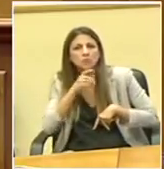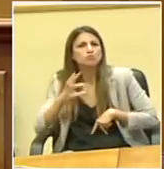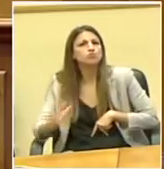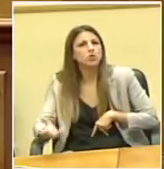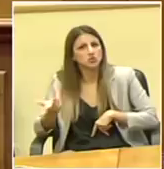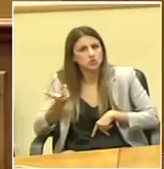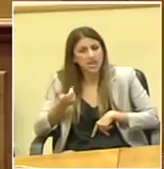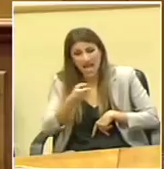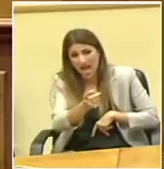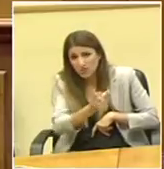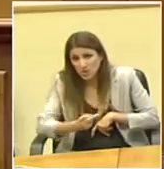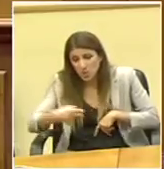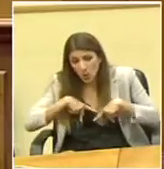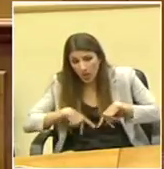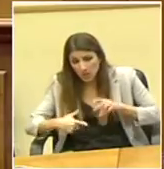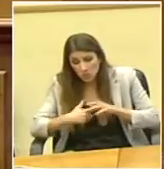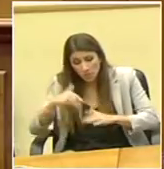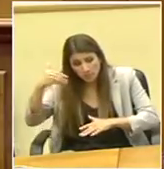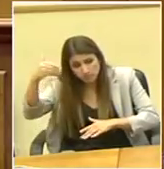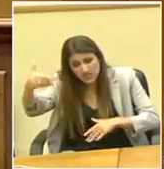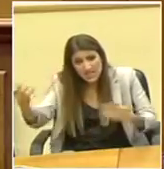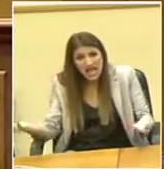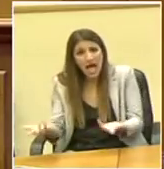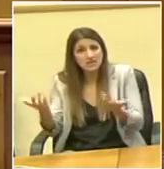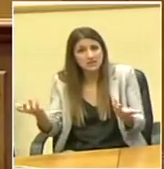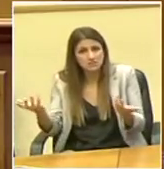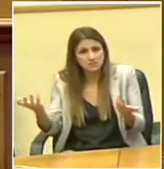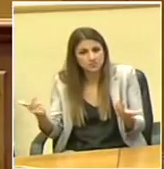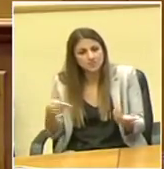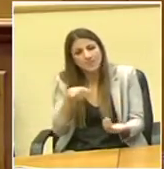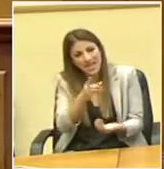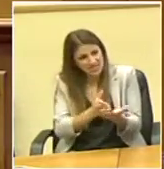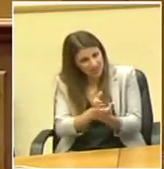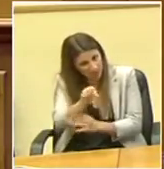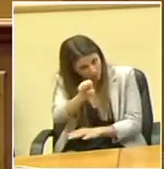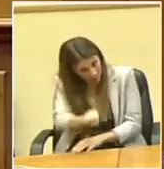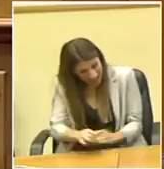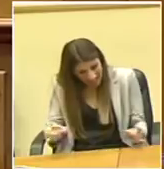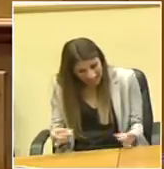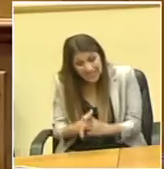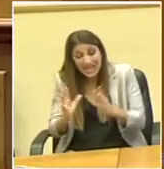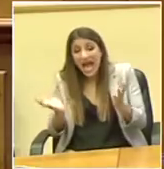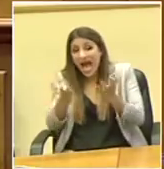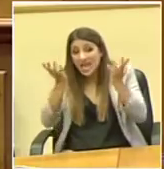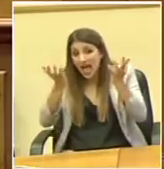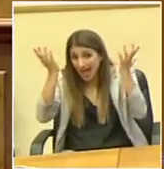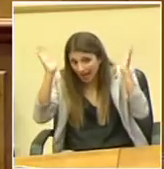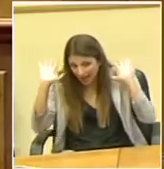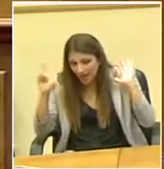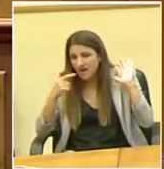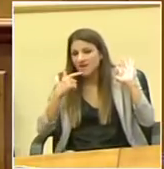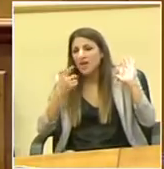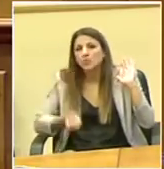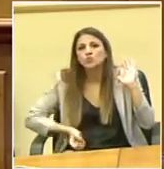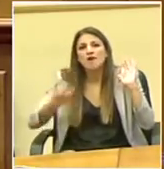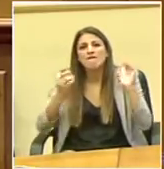δεν μπορεί να δει κάτι καλύτερο. Θα είχατε δίκιο, αν και μόνο αν, ο νεοφιλελευθερισμός